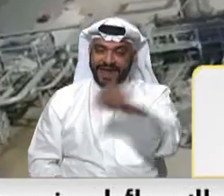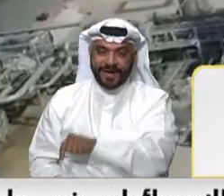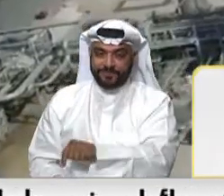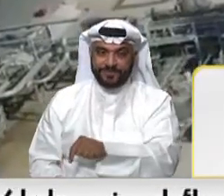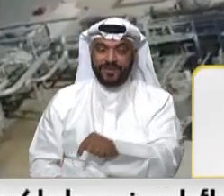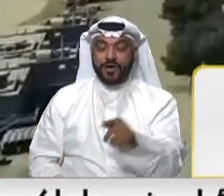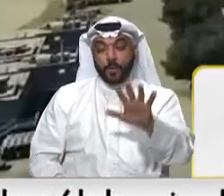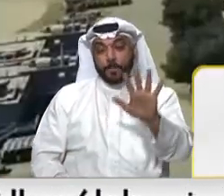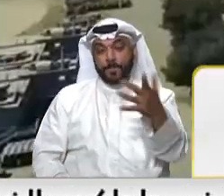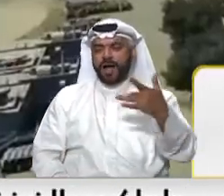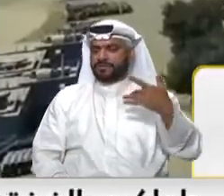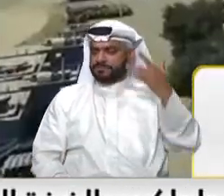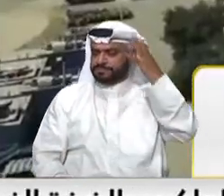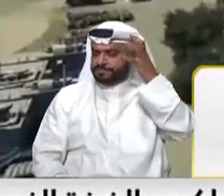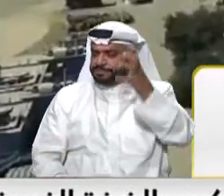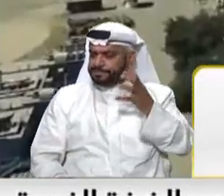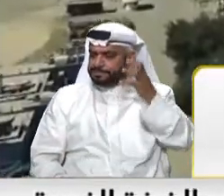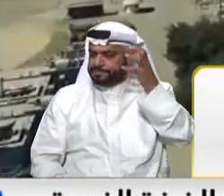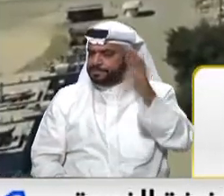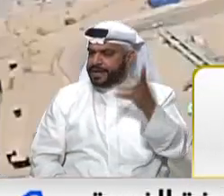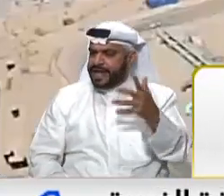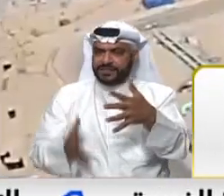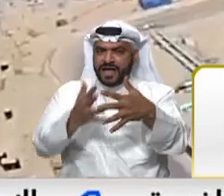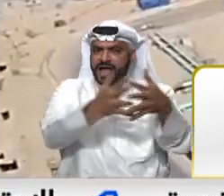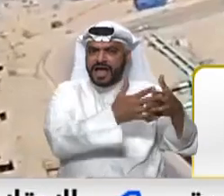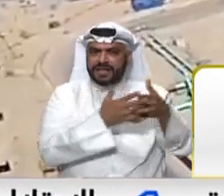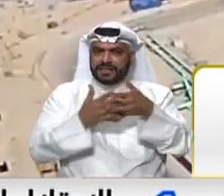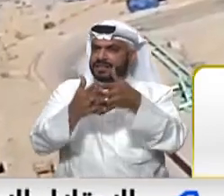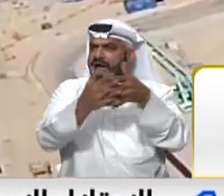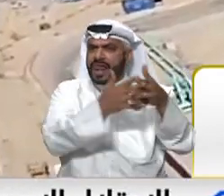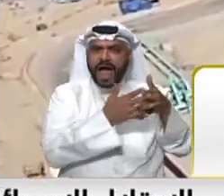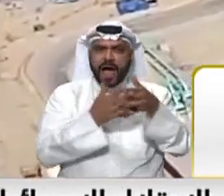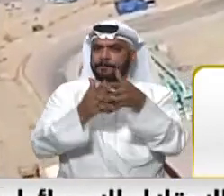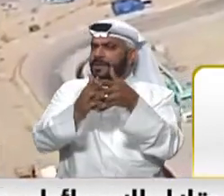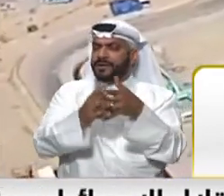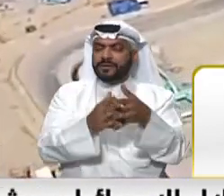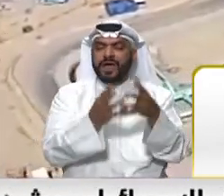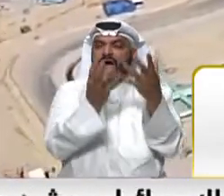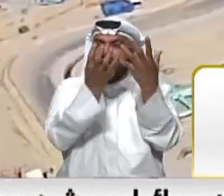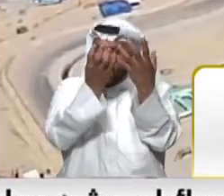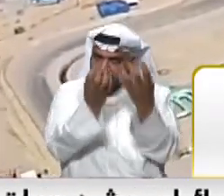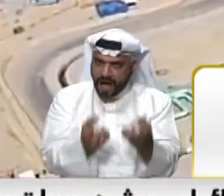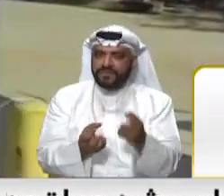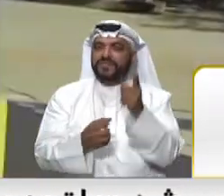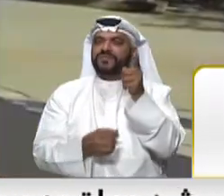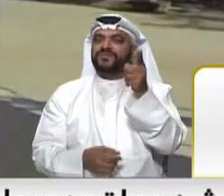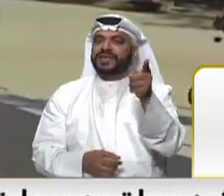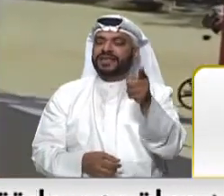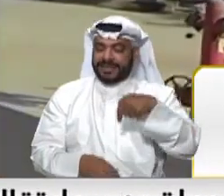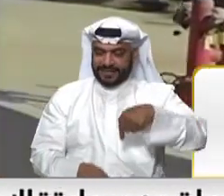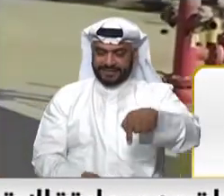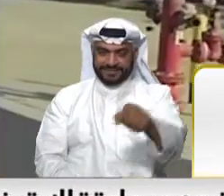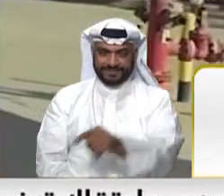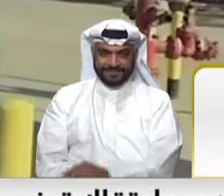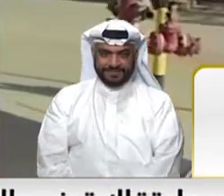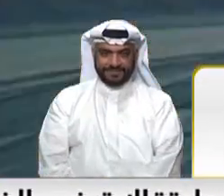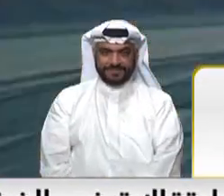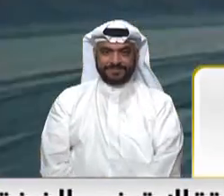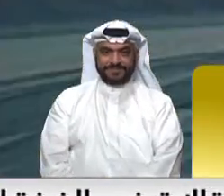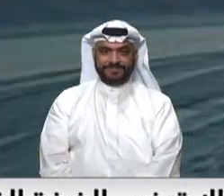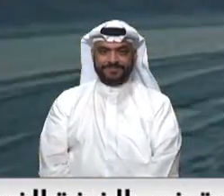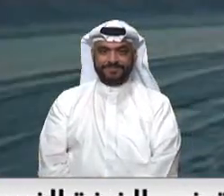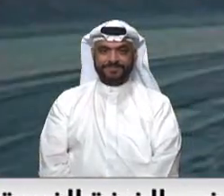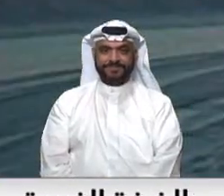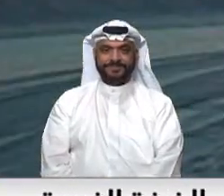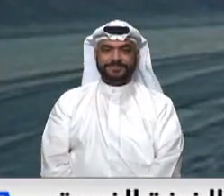عن مخاوف ضعف الطلب الامريكي وخاصه مع انكماش النشاط الصناعي للشهر الثاني على التوالي